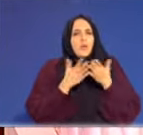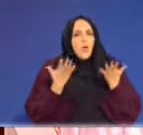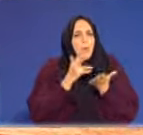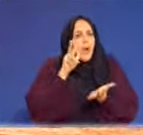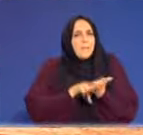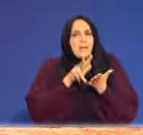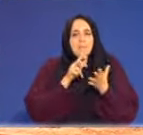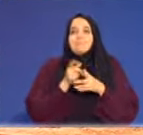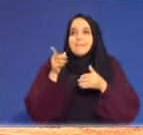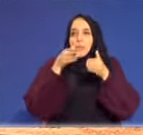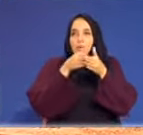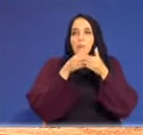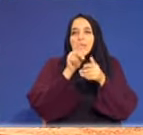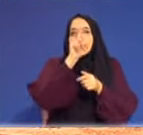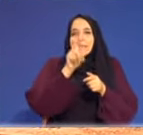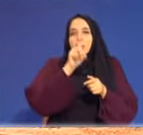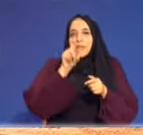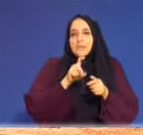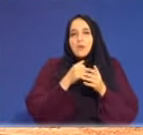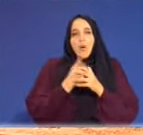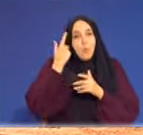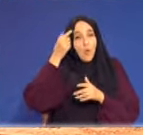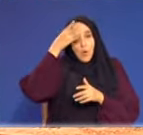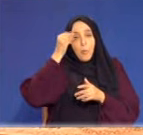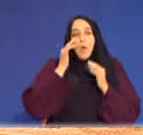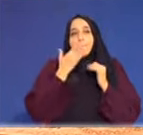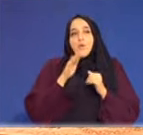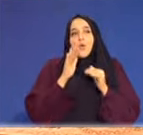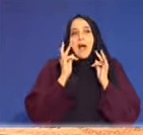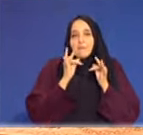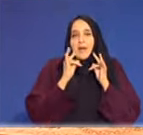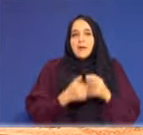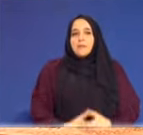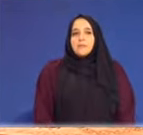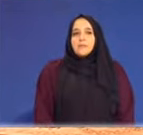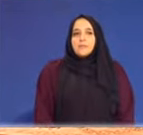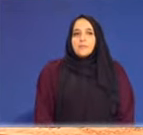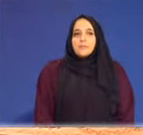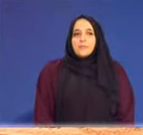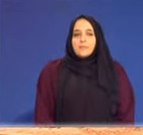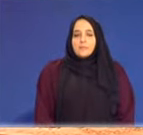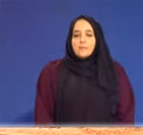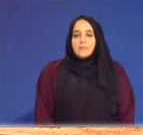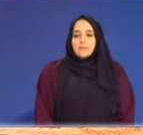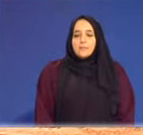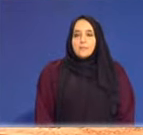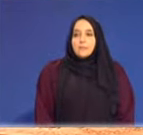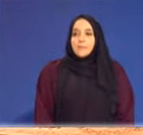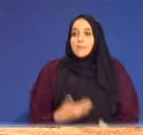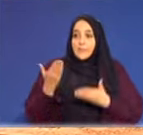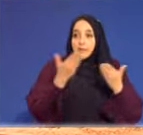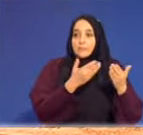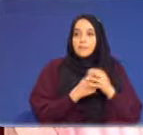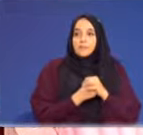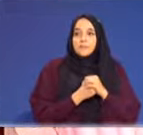راح يسألك أسئلة لفهم القضية أحسن، وحتى نعم نصل إلى حالة الطرد اللي راكم تعيشوها حاليا. تفضل دكتور نعم سعيد.